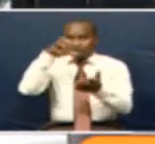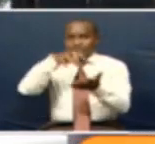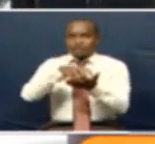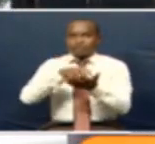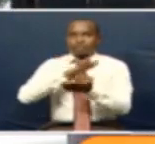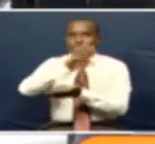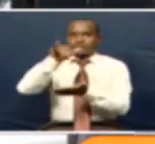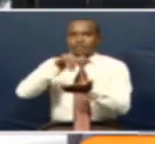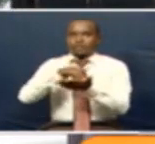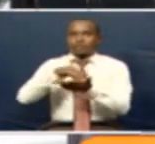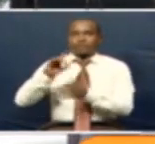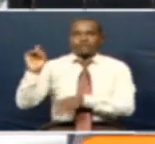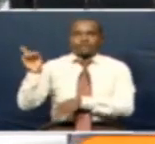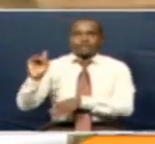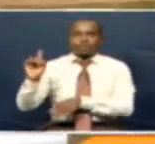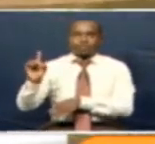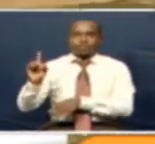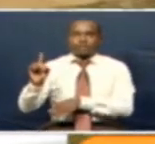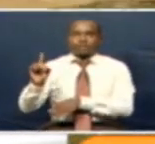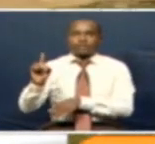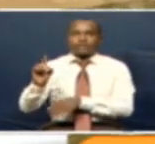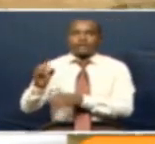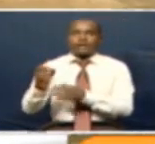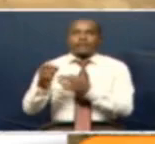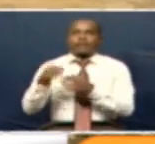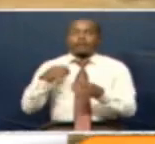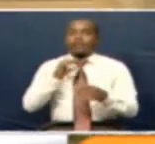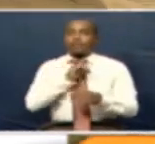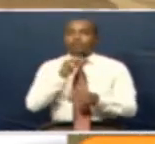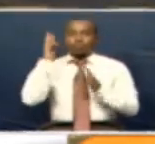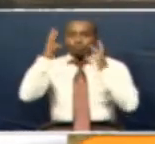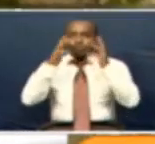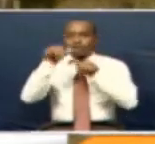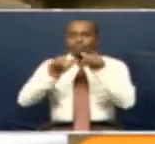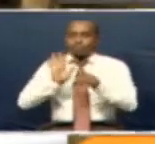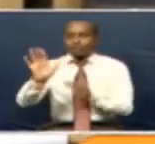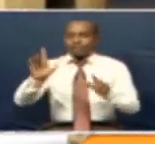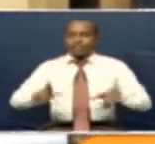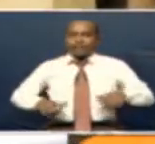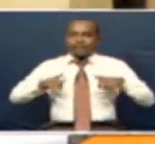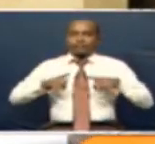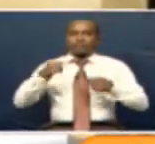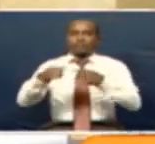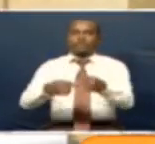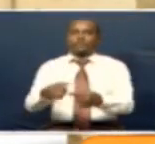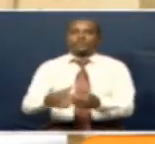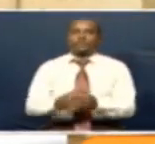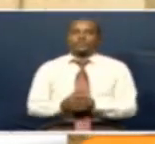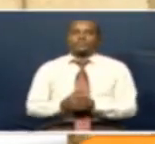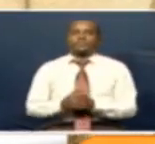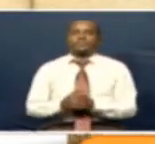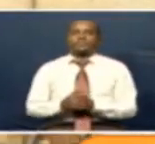cha polisi cha Central hapa jijini Nairobi, wakiwa na hofia maisha yao. Saida Swale, Citizen Nipashe, Nairobi.